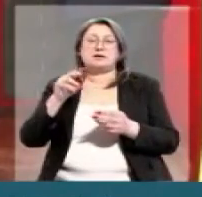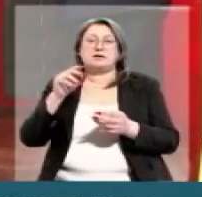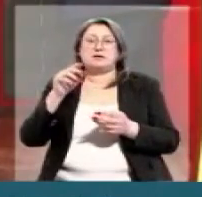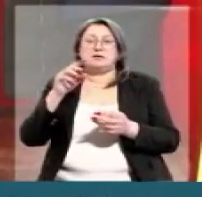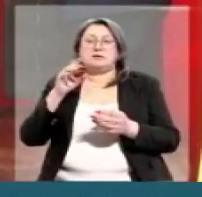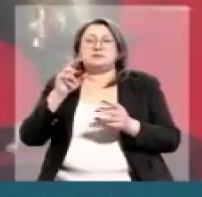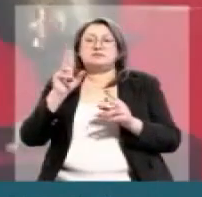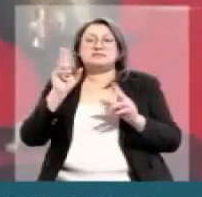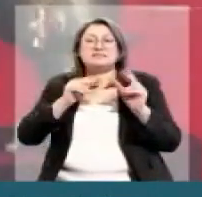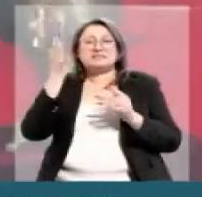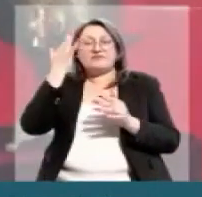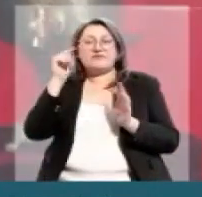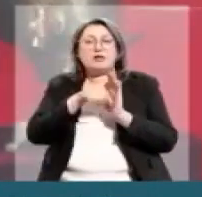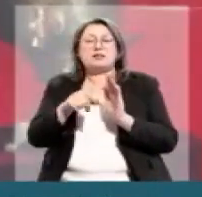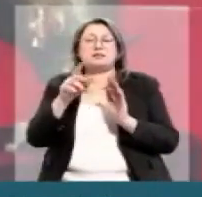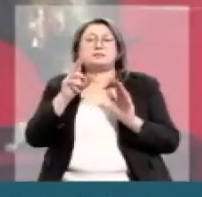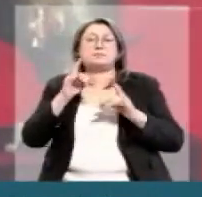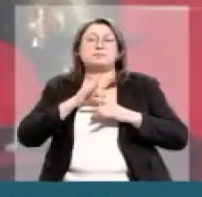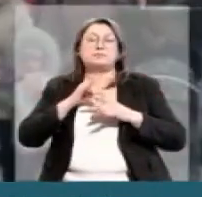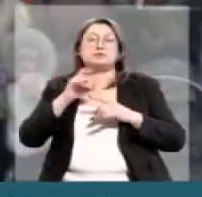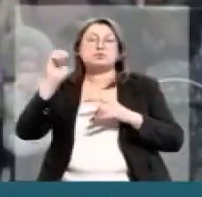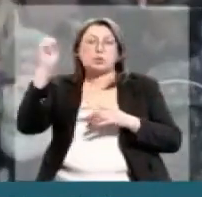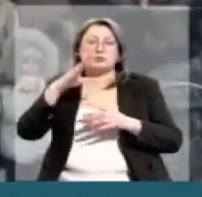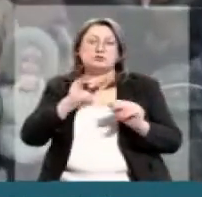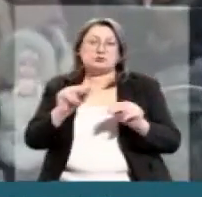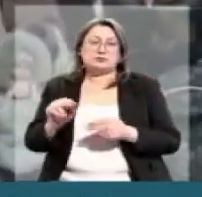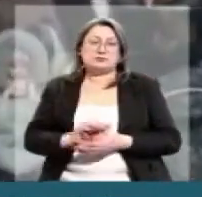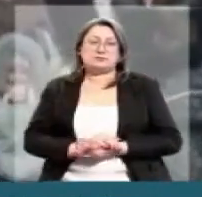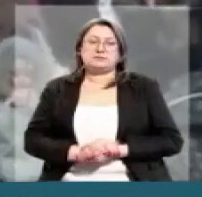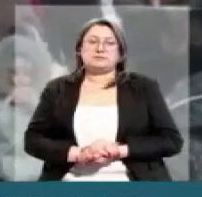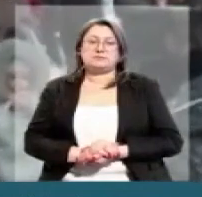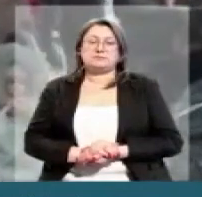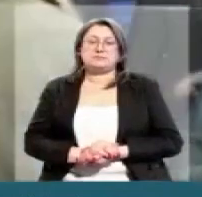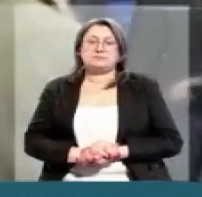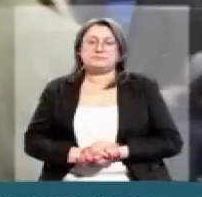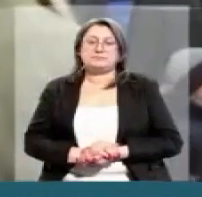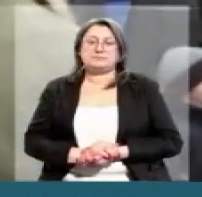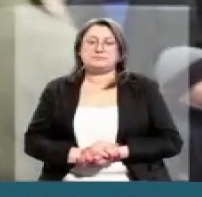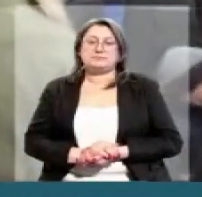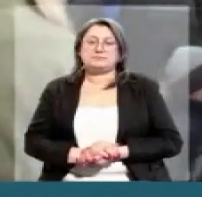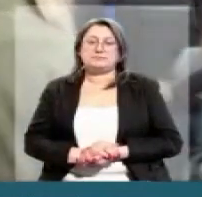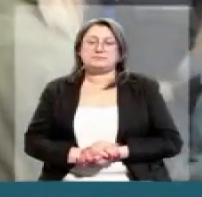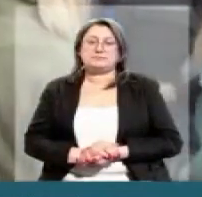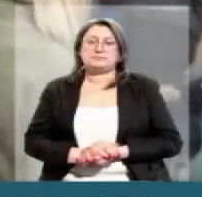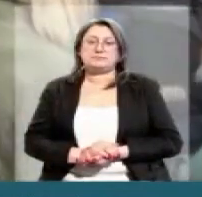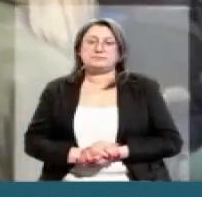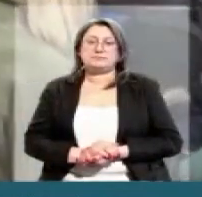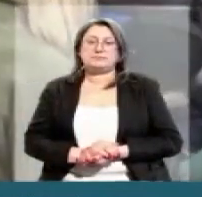болады. Шаһардың орталығында алты бақандар да міндетті түрде қойылады. Әлия Құлтанова, Әлібек Сұлтанов, Қостанай телеарнасы.